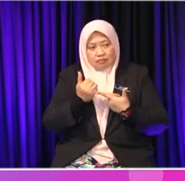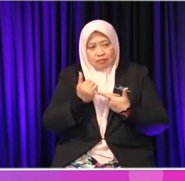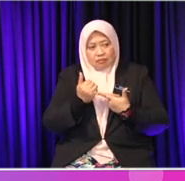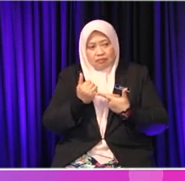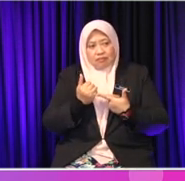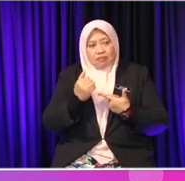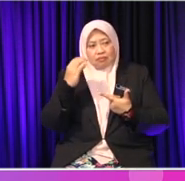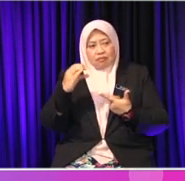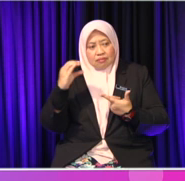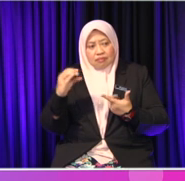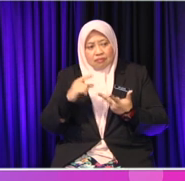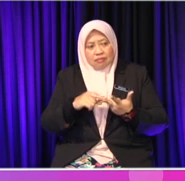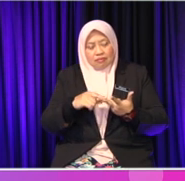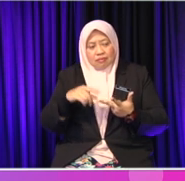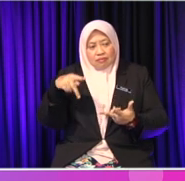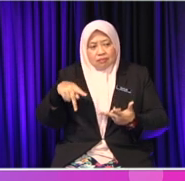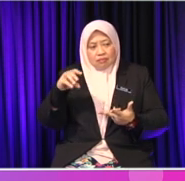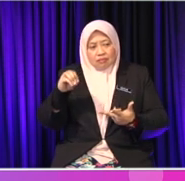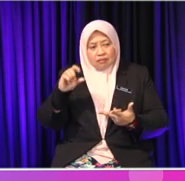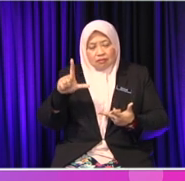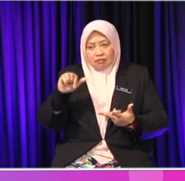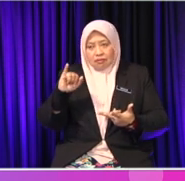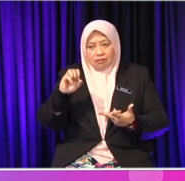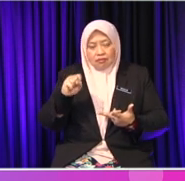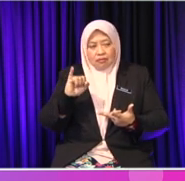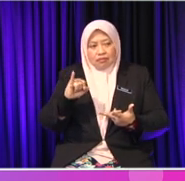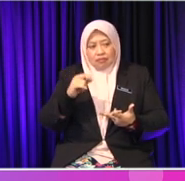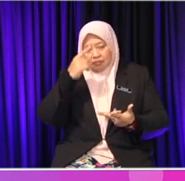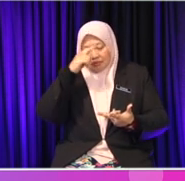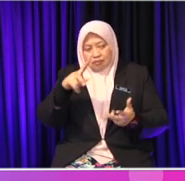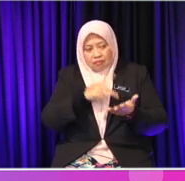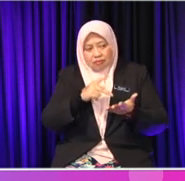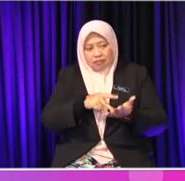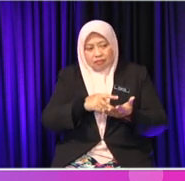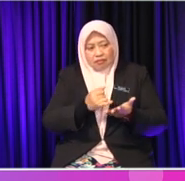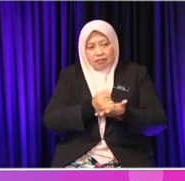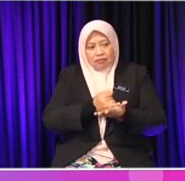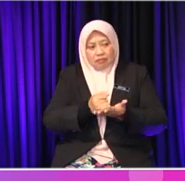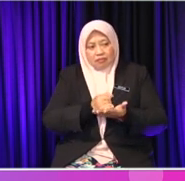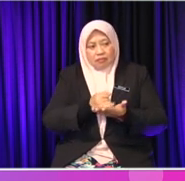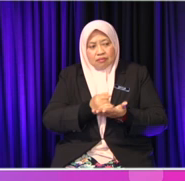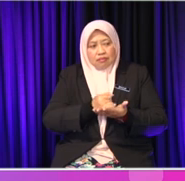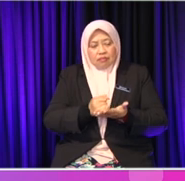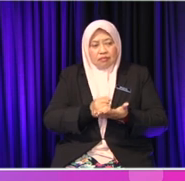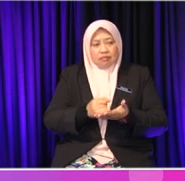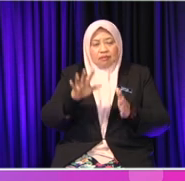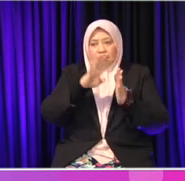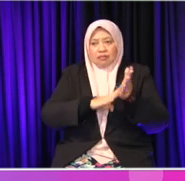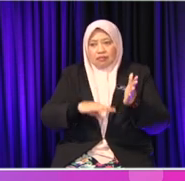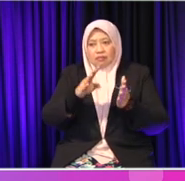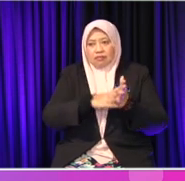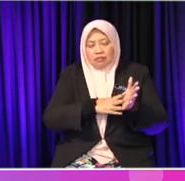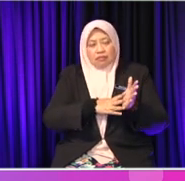tapi Semoga dengan komprehensif jadwal ini hanya untuk